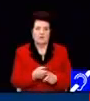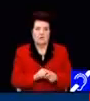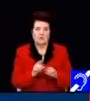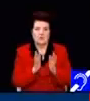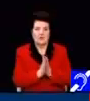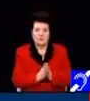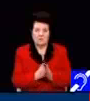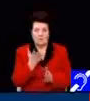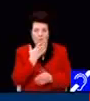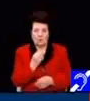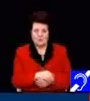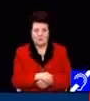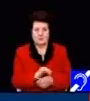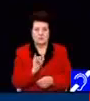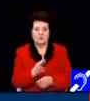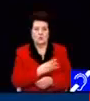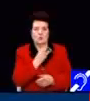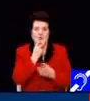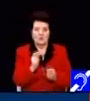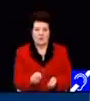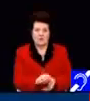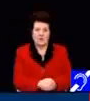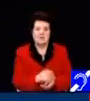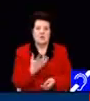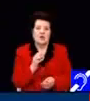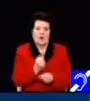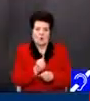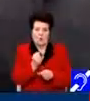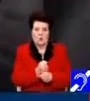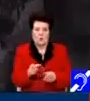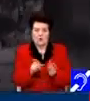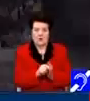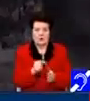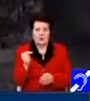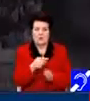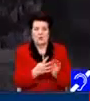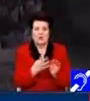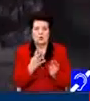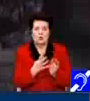cerut. Și-au făcut-o frumos și cu dăruire. Și-au conlucrat foarte strâns între ei. În